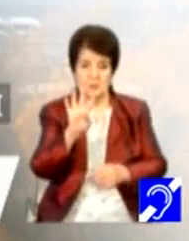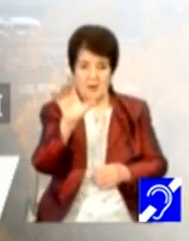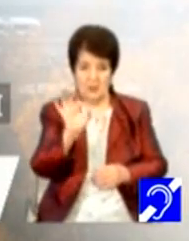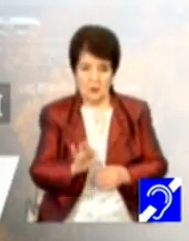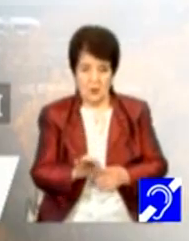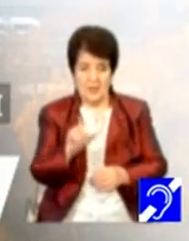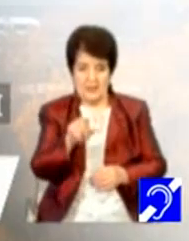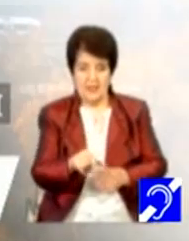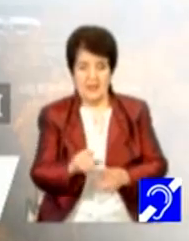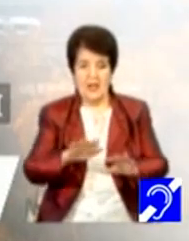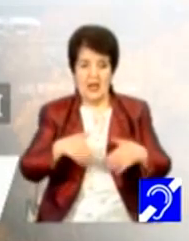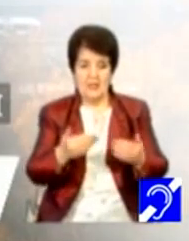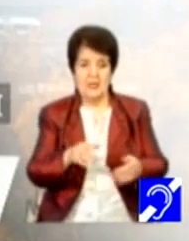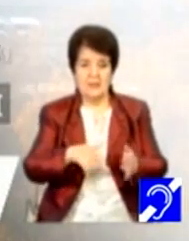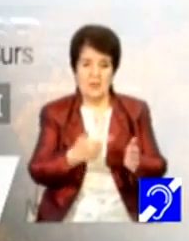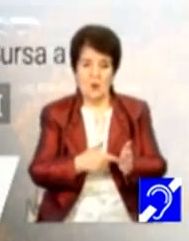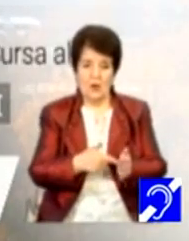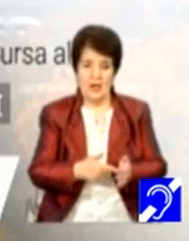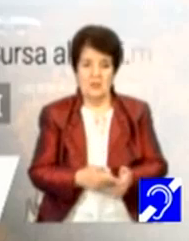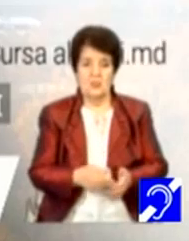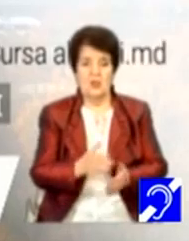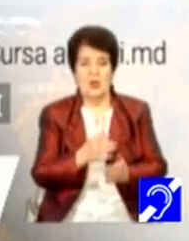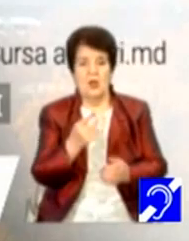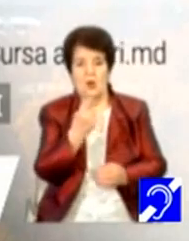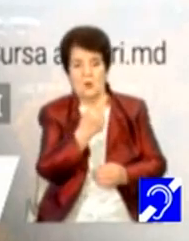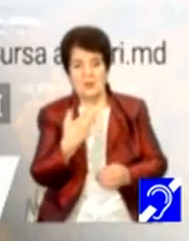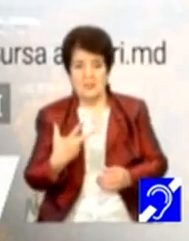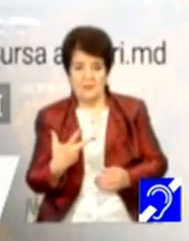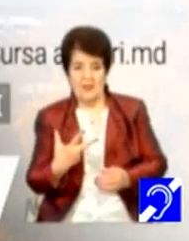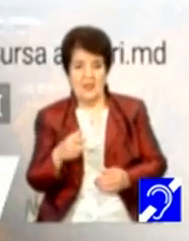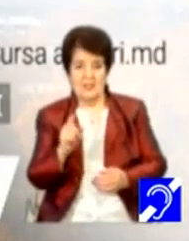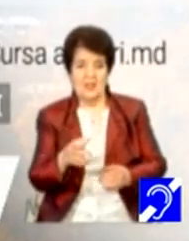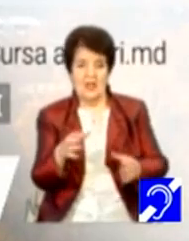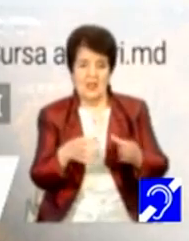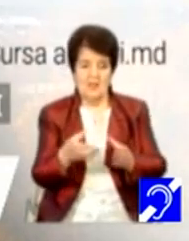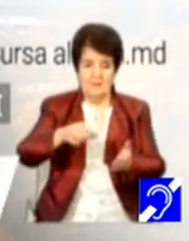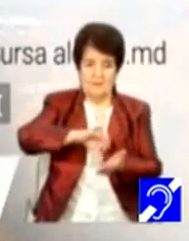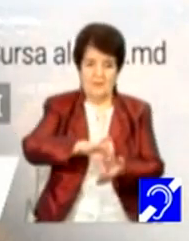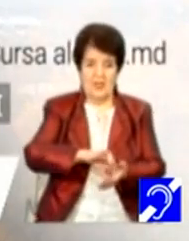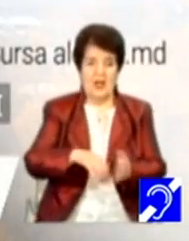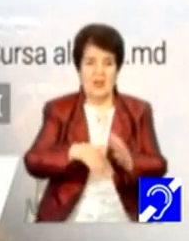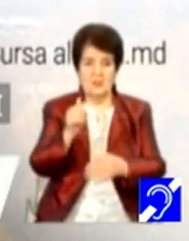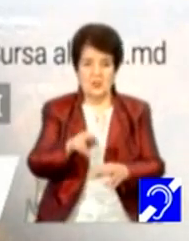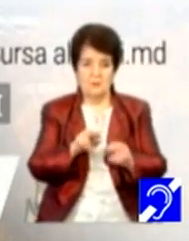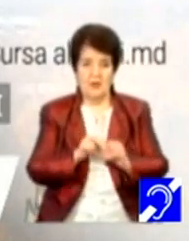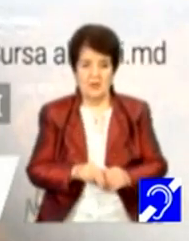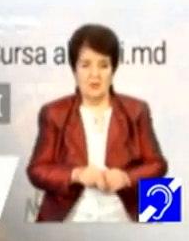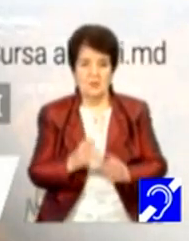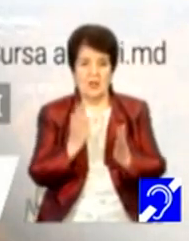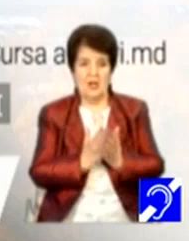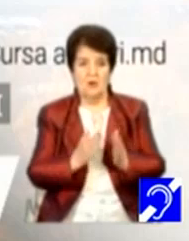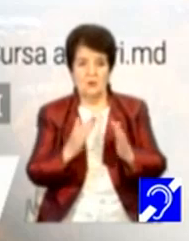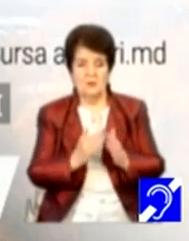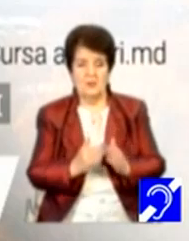74% dintre candidați locuiesc în orașe, iar peste un sfert dintre cei care participă la alegerile parlamentare își iau domiciliu